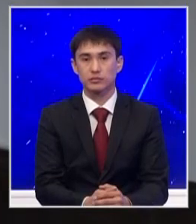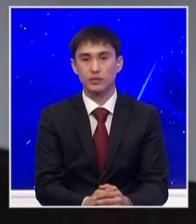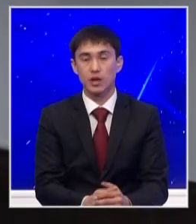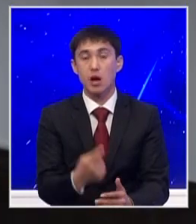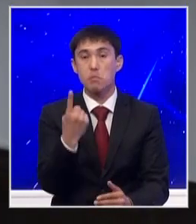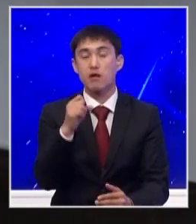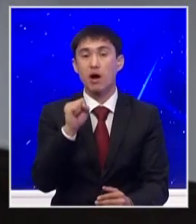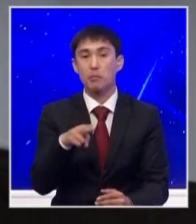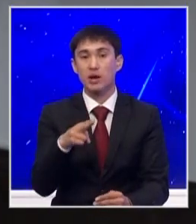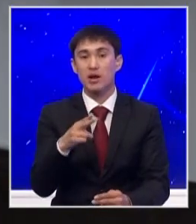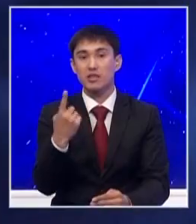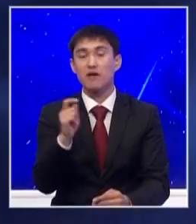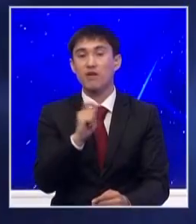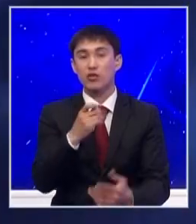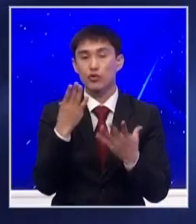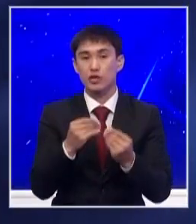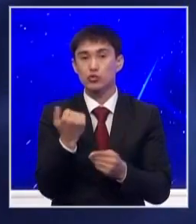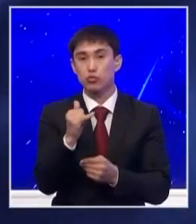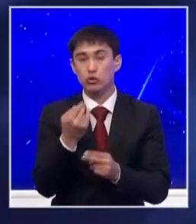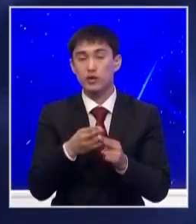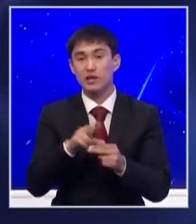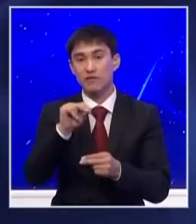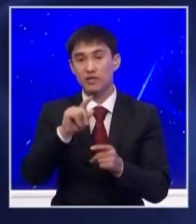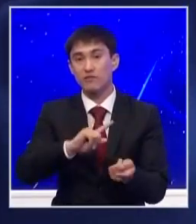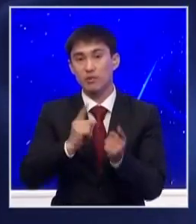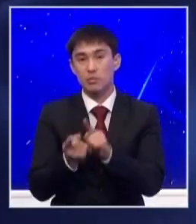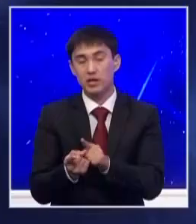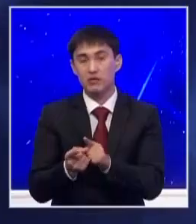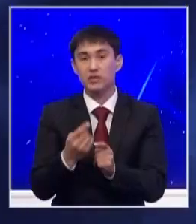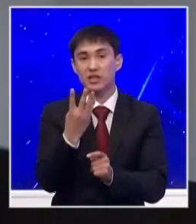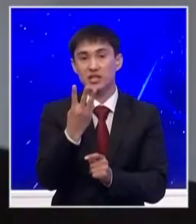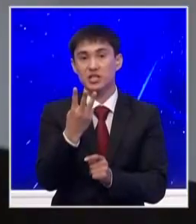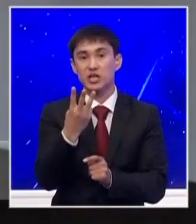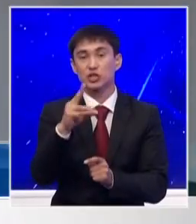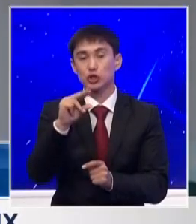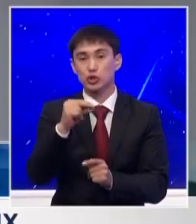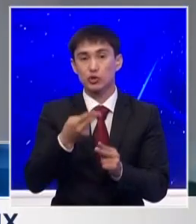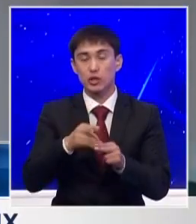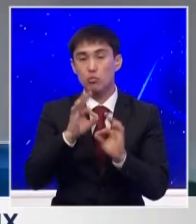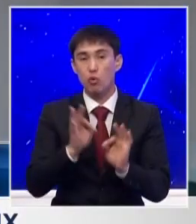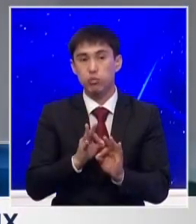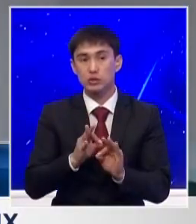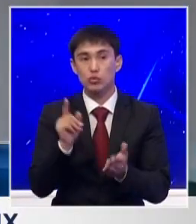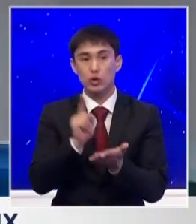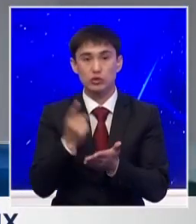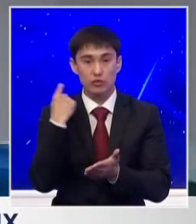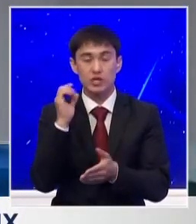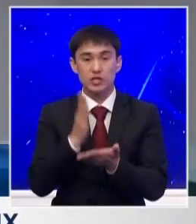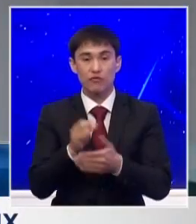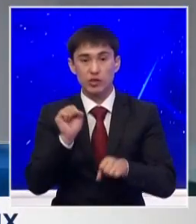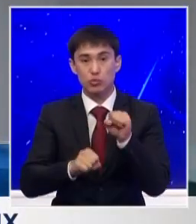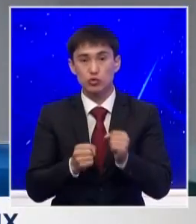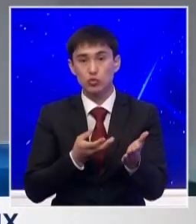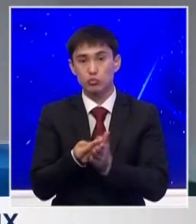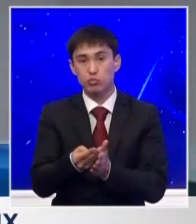поскольку 1 апреля выпадает на выходной день, субботу, дату выплаты передвинули на 3 число. Таким образом, у должников есть возможность